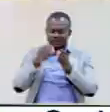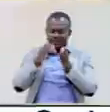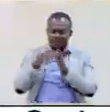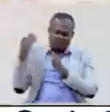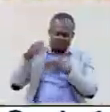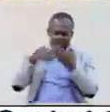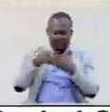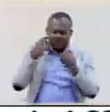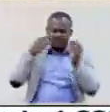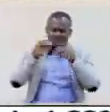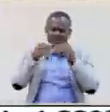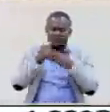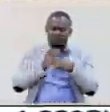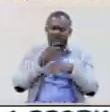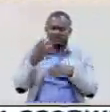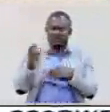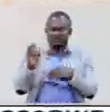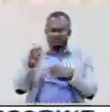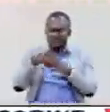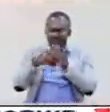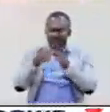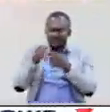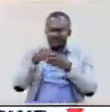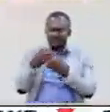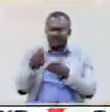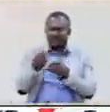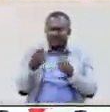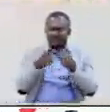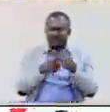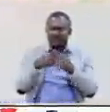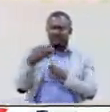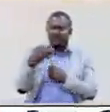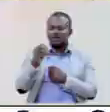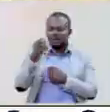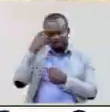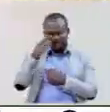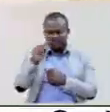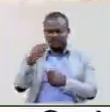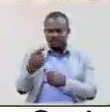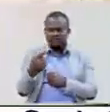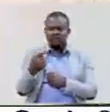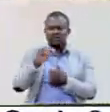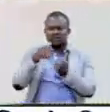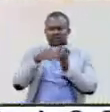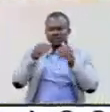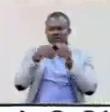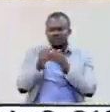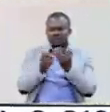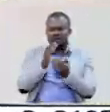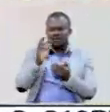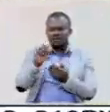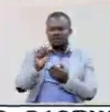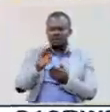babonye umusaruro w'ibigori usaga toni 400 bagurishije ku mafaranga 630 ku kilo kimwe. Kuba ikigo cy'ubuhinzi n'ubworozi RAB cyemeza